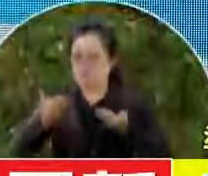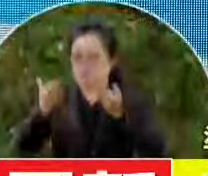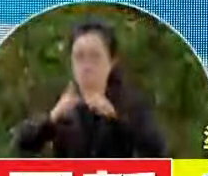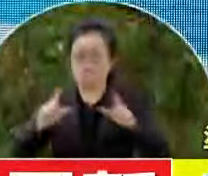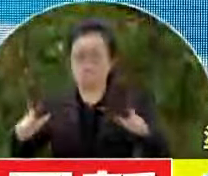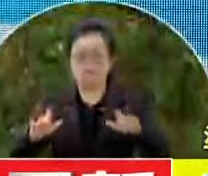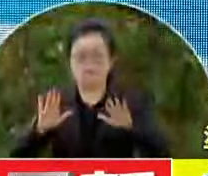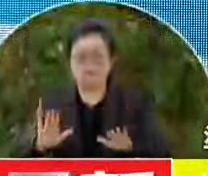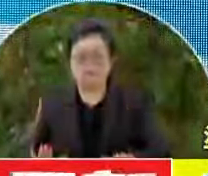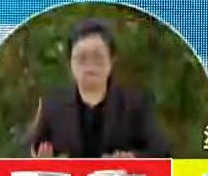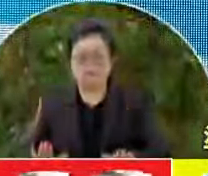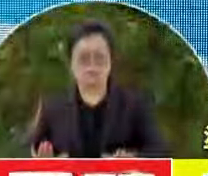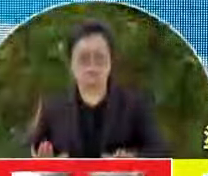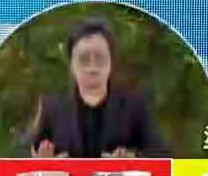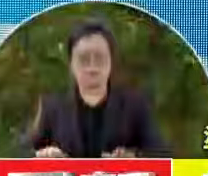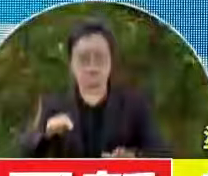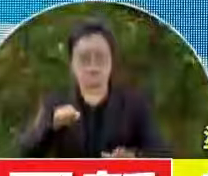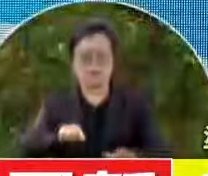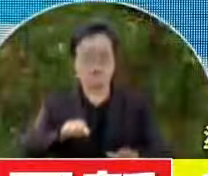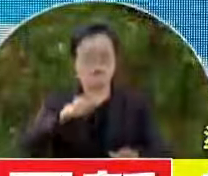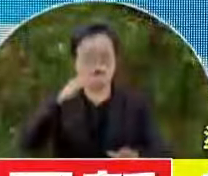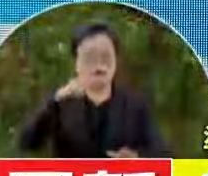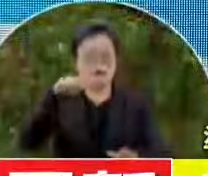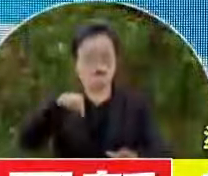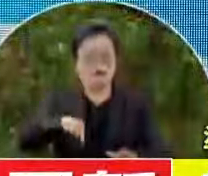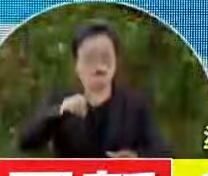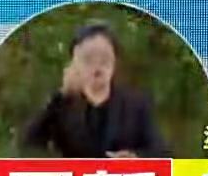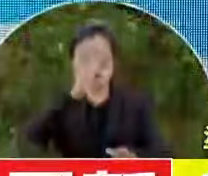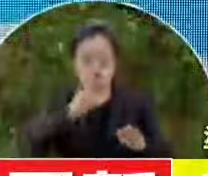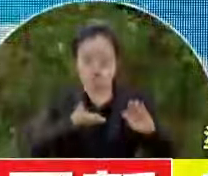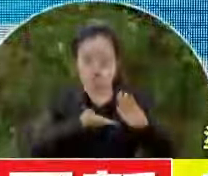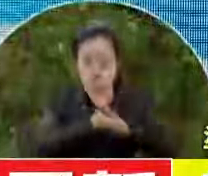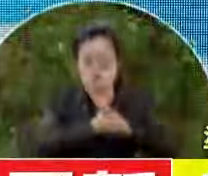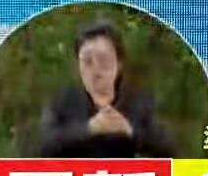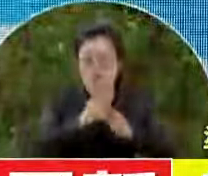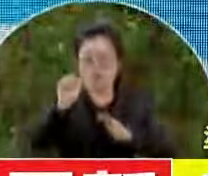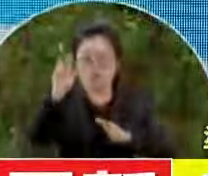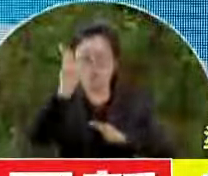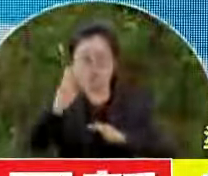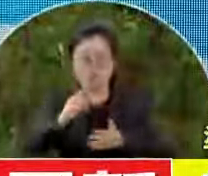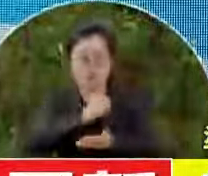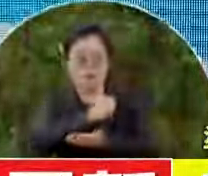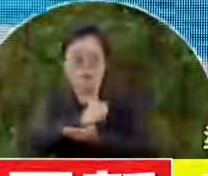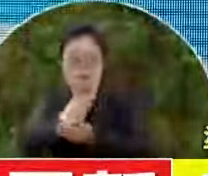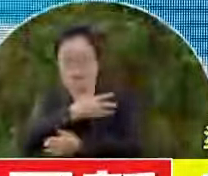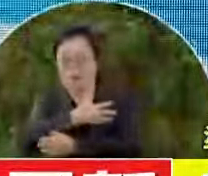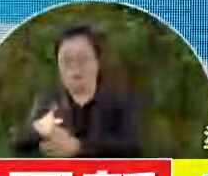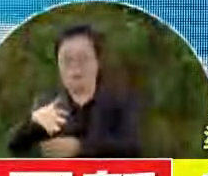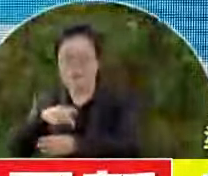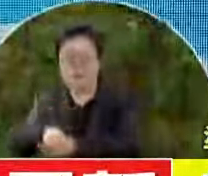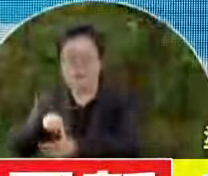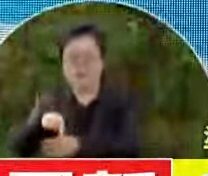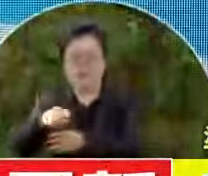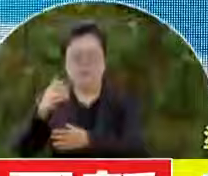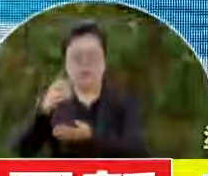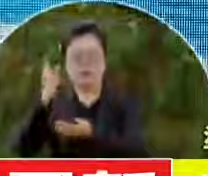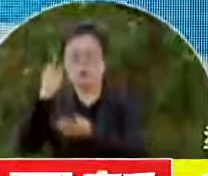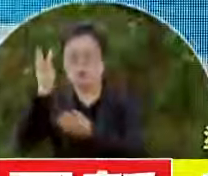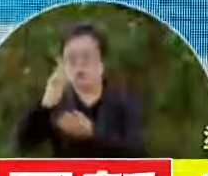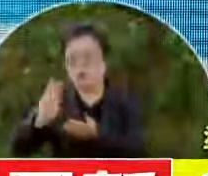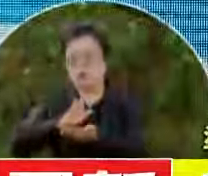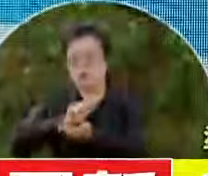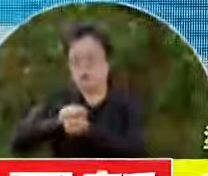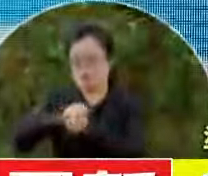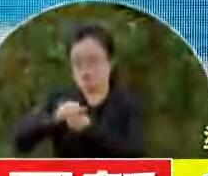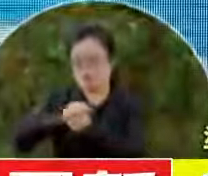水库透过乌山头净水厂，还有曾文净水厂，把水送到南科，